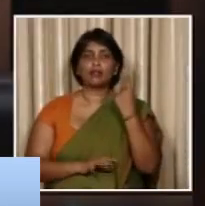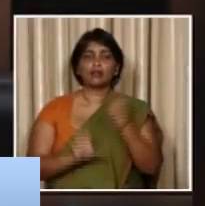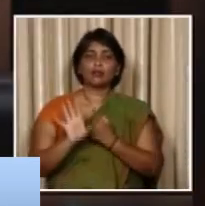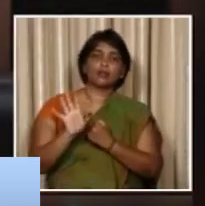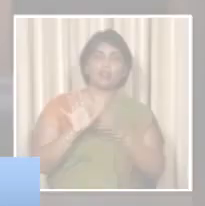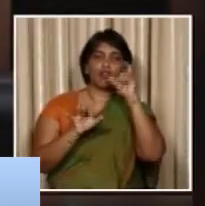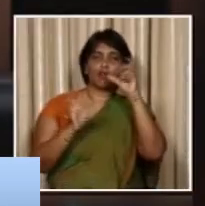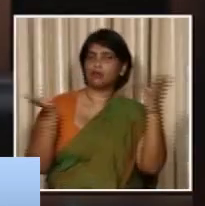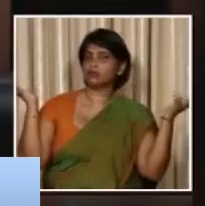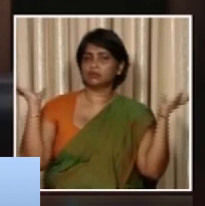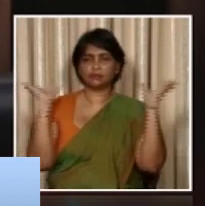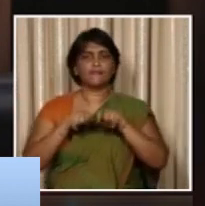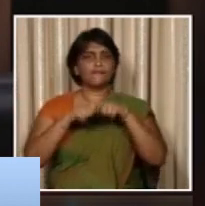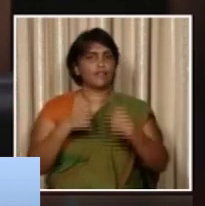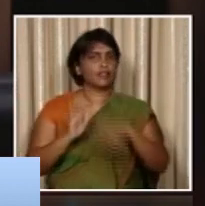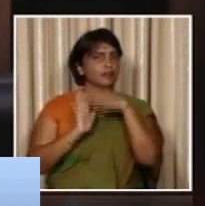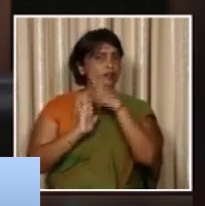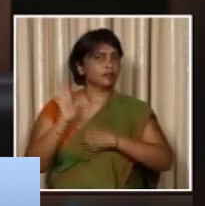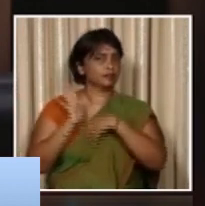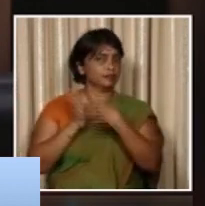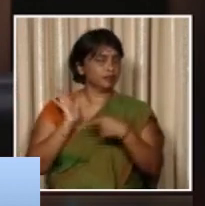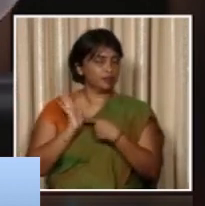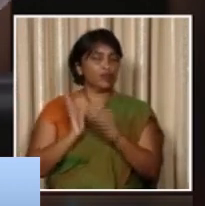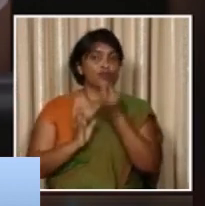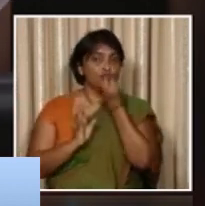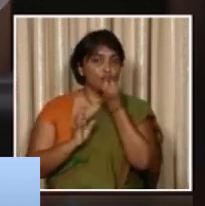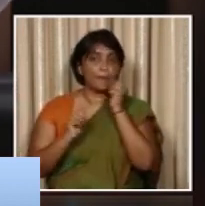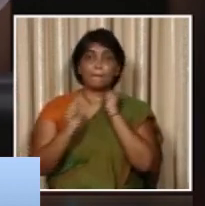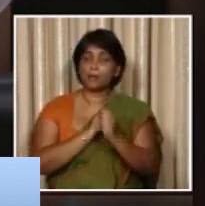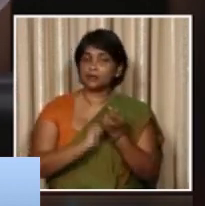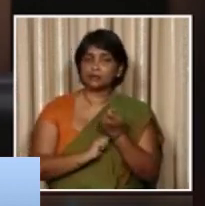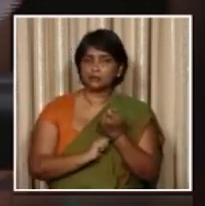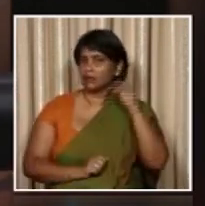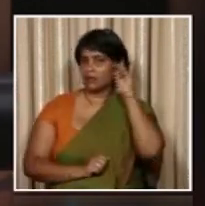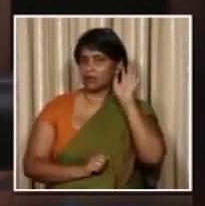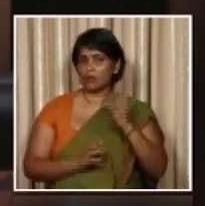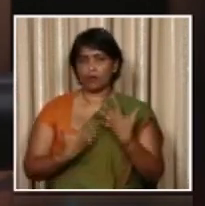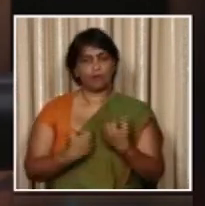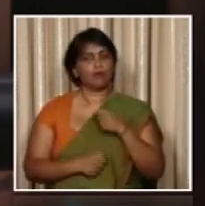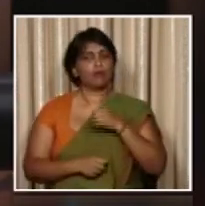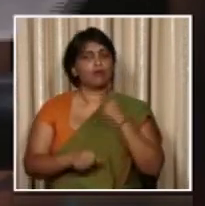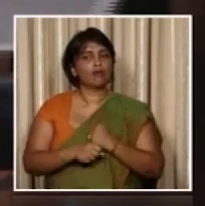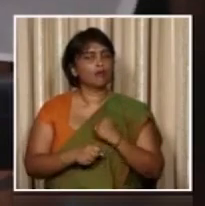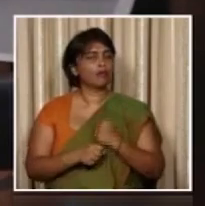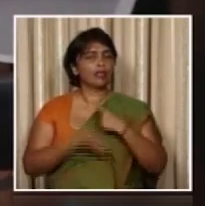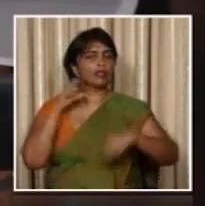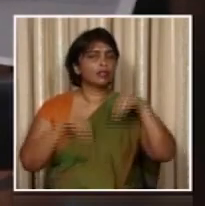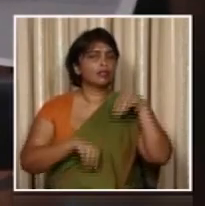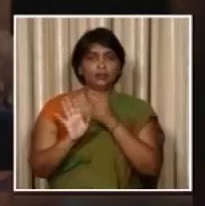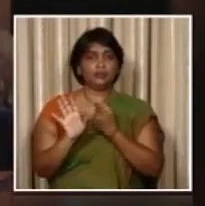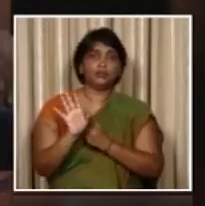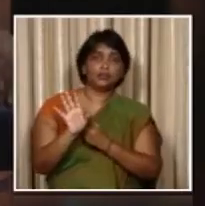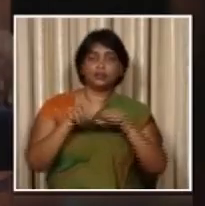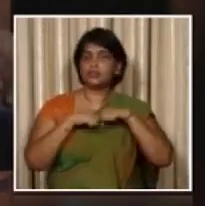සේනාංකෙන් කොළඹට ගේන්නේ මේ වියදම් ලේකනේ. එතකොට ආහාර වියදම් තියෙනවා, බස් වියදම් තියෙනවා. මට දැනගන්න ඕනේ ආණ්ඩුවේ මොන දේශපාලන පක්ෂද මේ ගේන්නේ